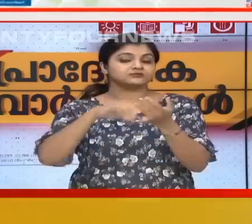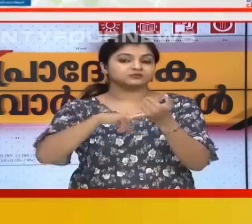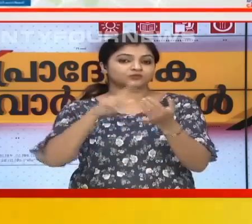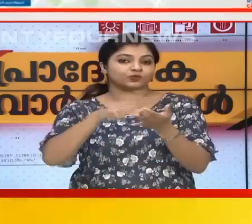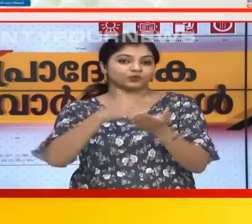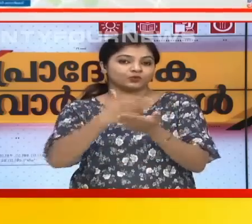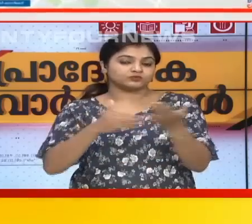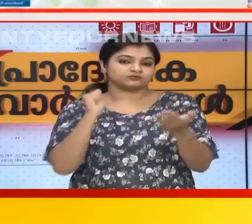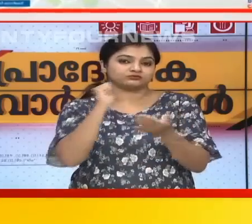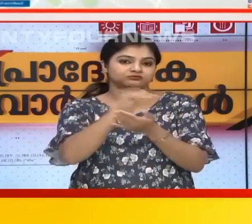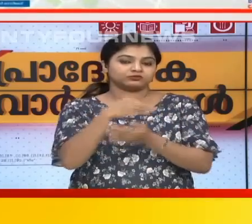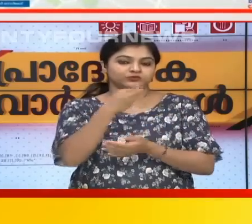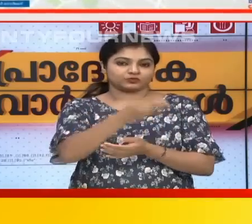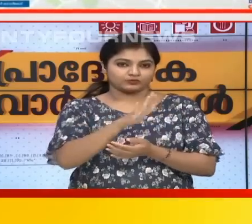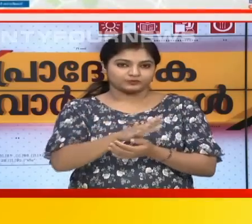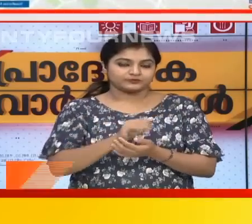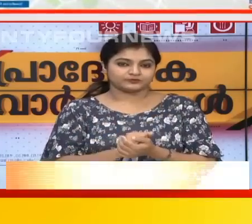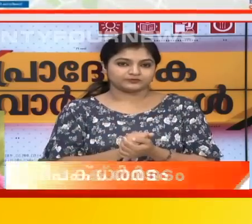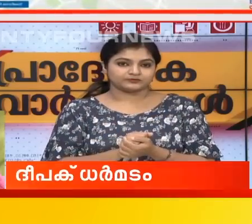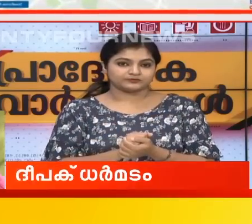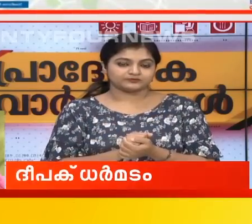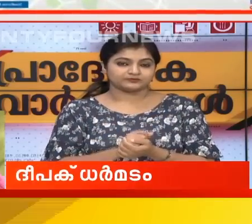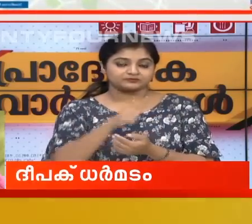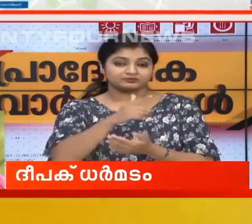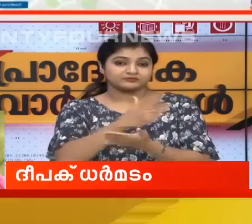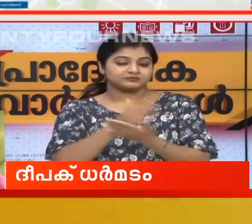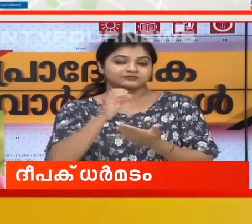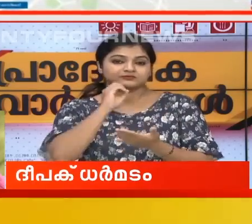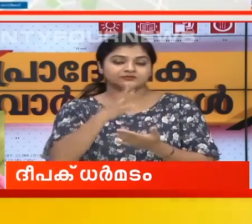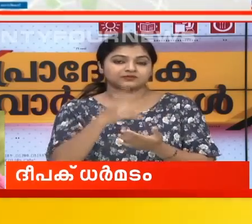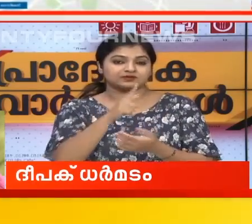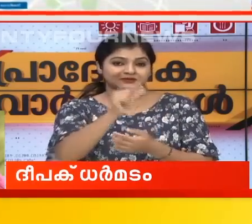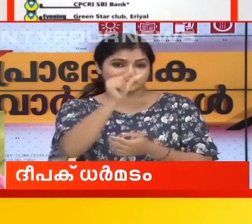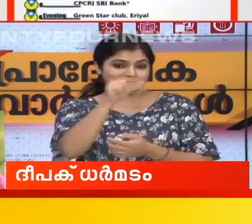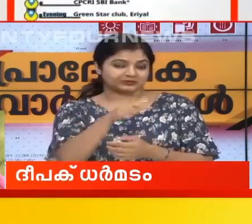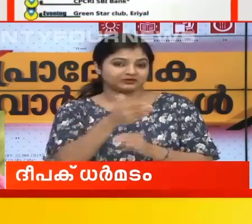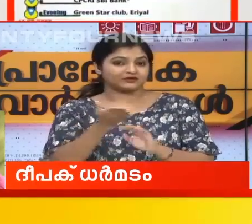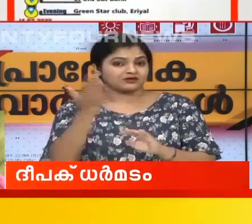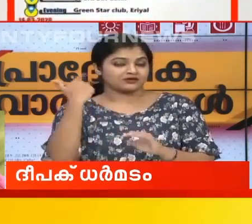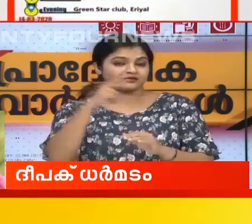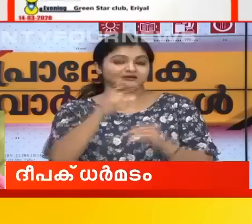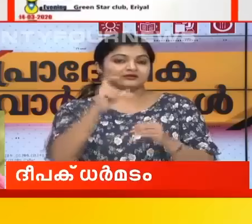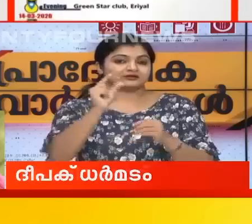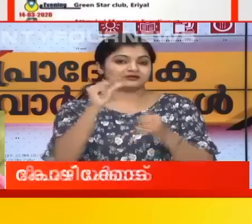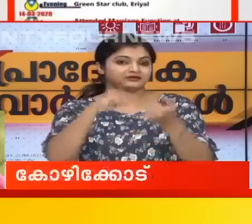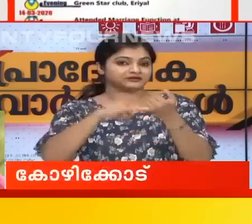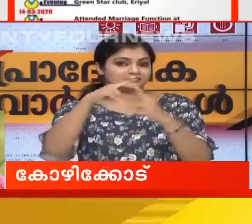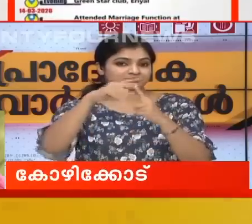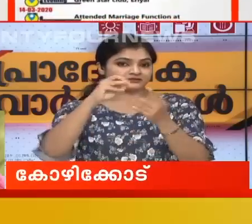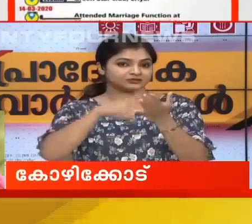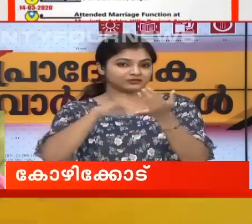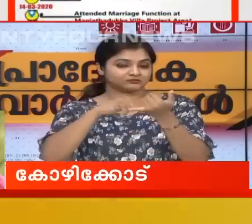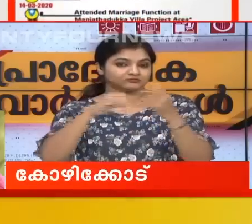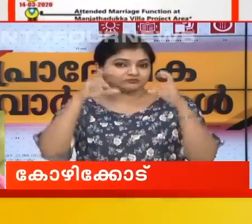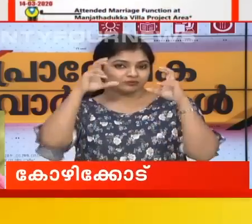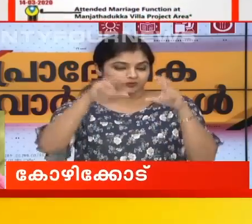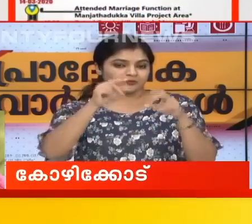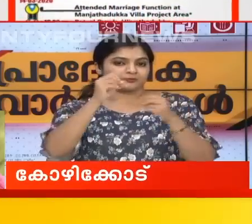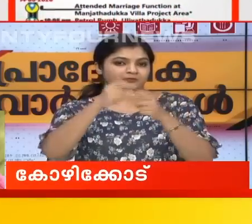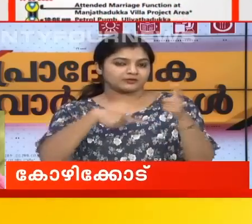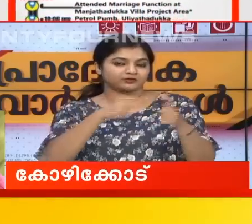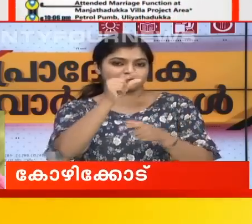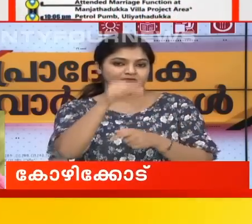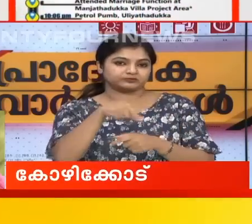കസ്റ്റംസ് ഇന്റലിജൻസിൽ നിന്ന് വിവരം ലഭിച്ചിരിക്കുന്നത്. വളരെ കൃത്യമായി പറഞ്ഞാൽ ഇയാൾ നേരത്തെ തന്നെ കസ്റ്റംസിന്റെ നിരീക്ഷണത്തിലുള്ള ഒരു ആളാണ്, ഒരു കരിയർ